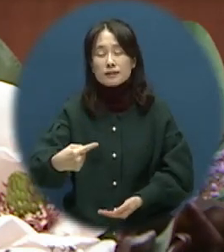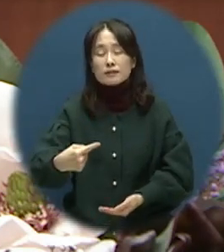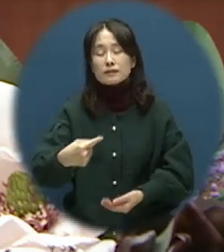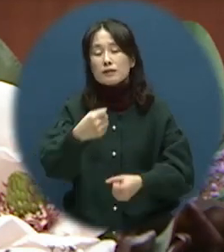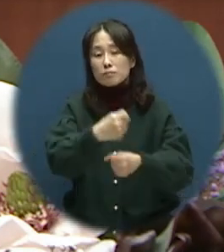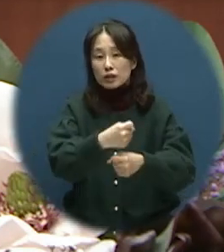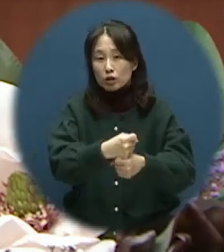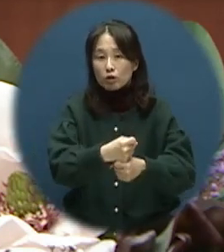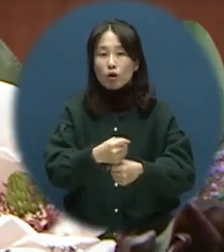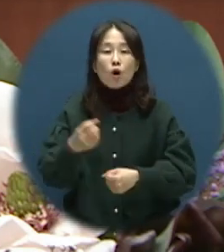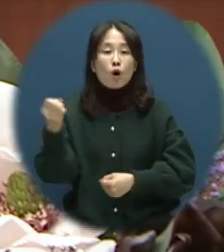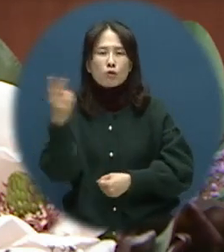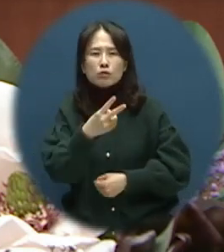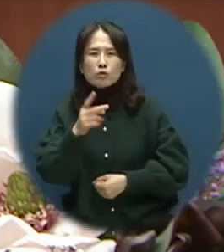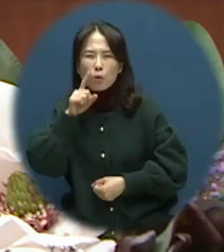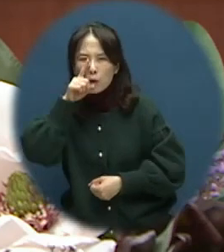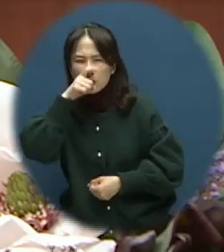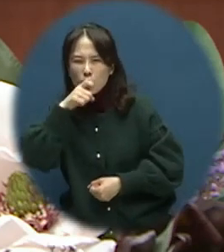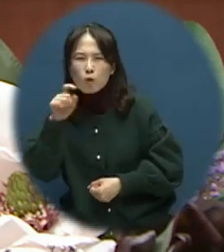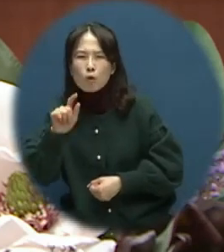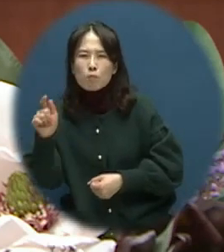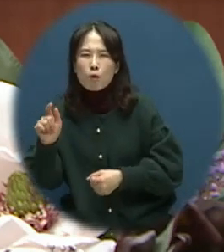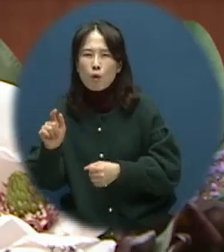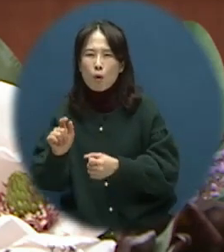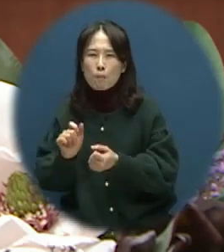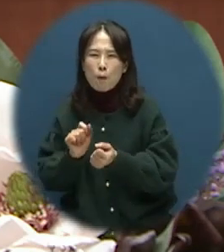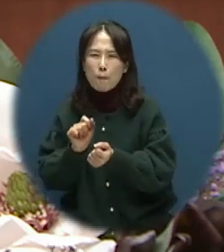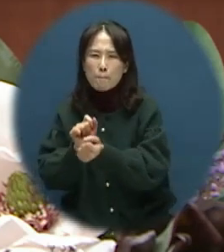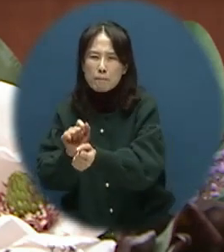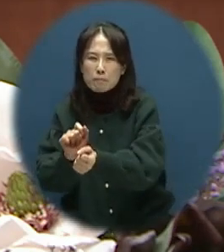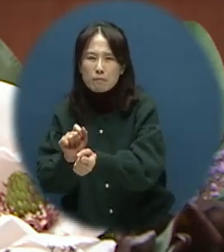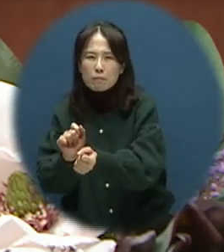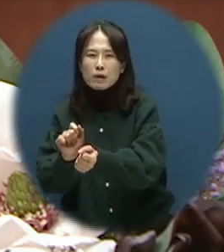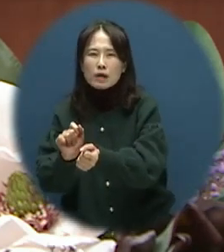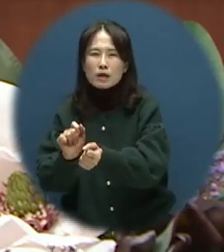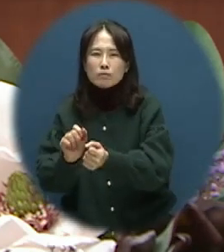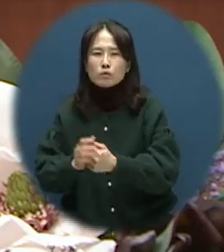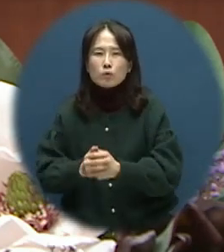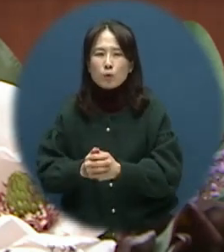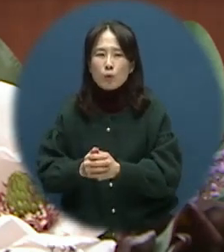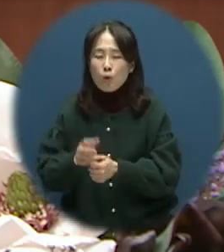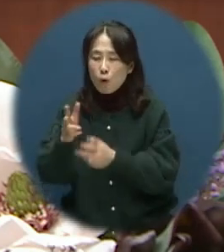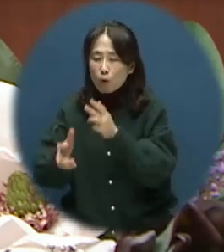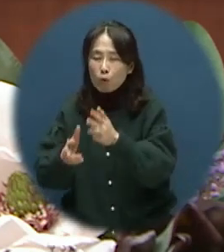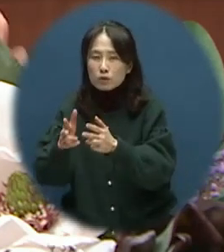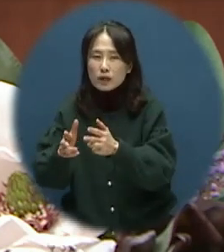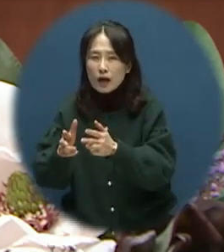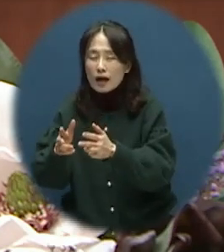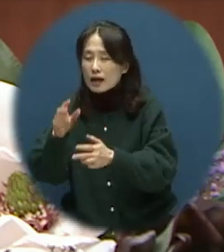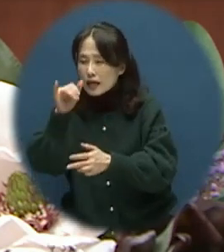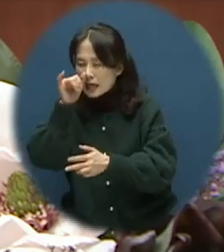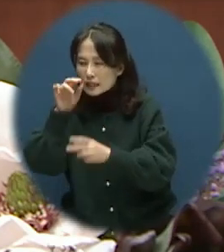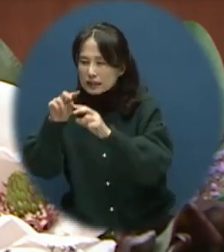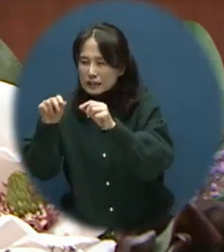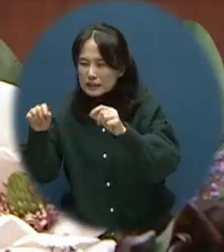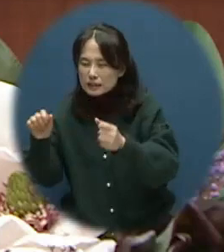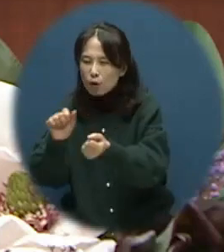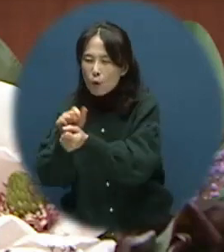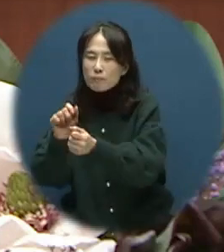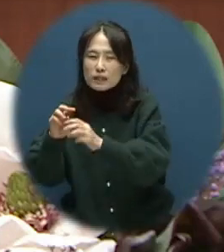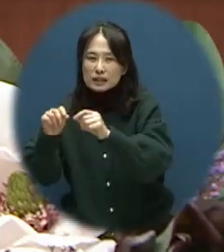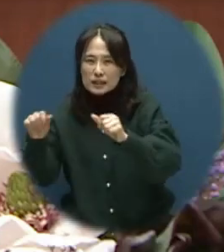심지어 반도체 공장이 굉장히 위험물질 많이 사용하잖아요. 예. 반도체 공장의 오니, 슬러지, 석탄 화력발전소의